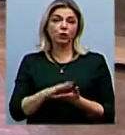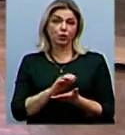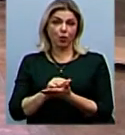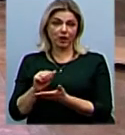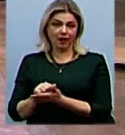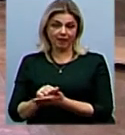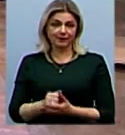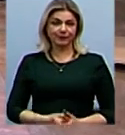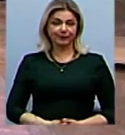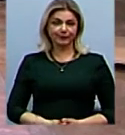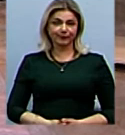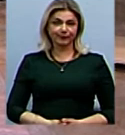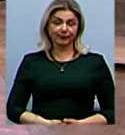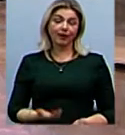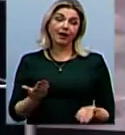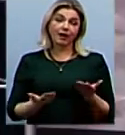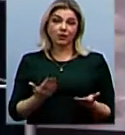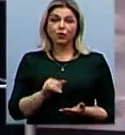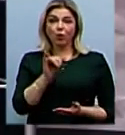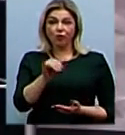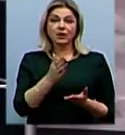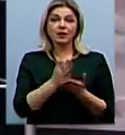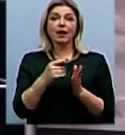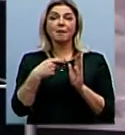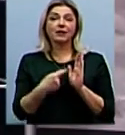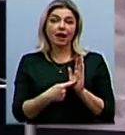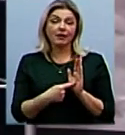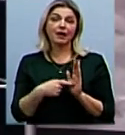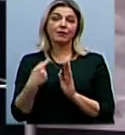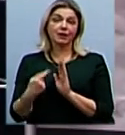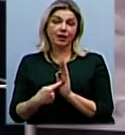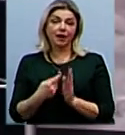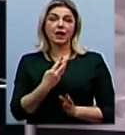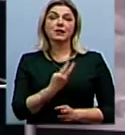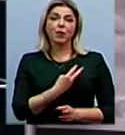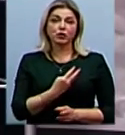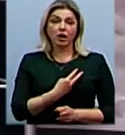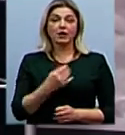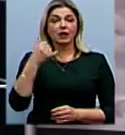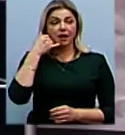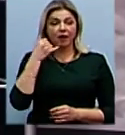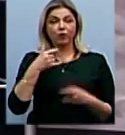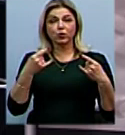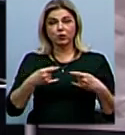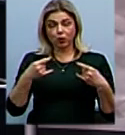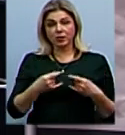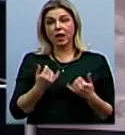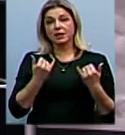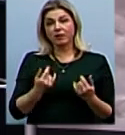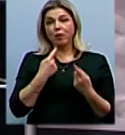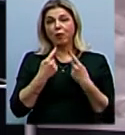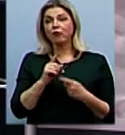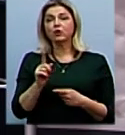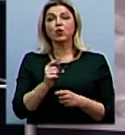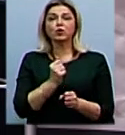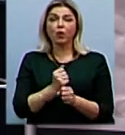профілю. Якщо у вас є запитання, побажання, телефон в студії 76-92-33. Сьогодні говоримо про те, що зроблено,